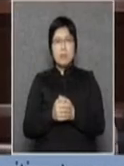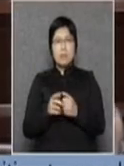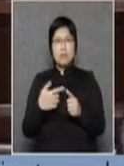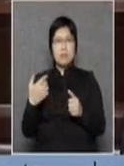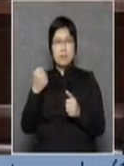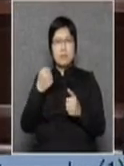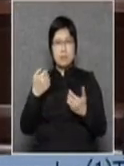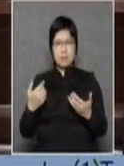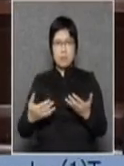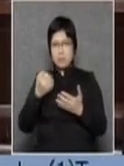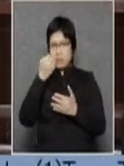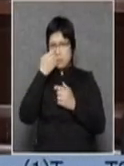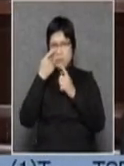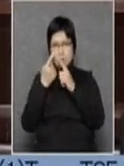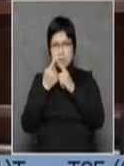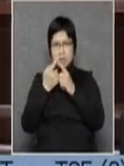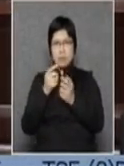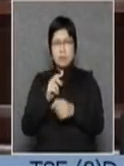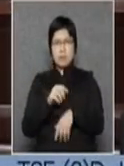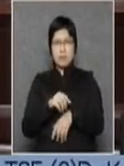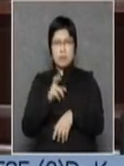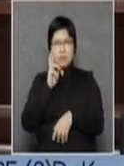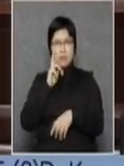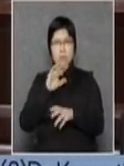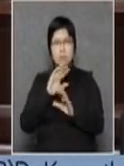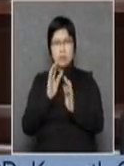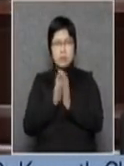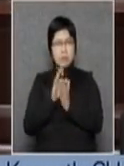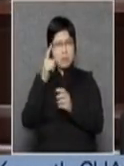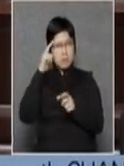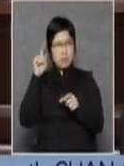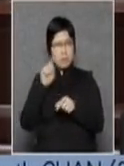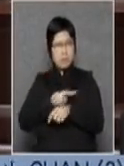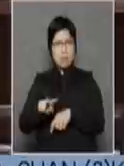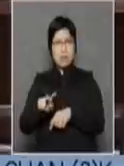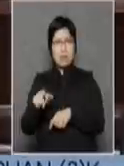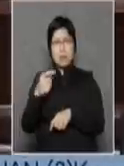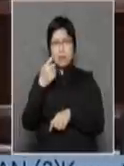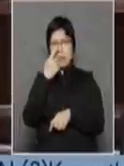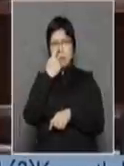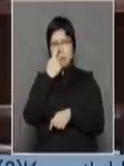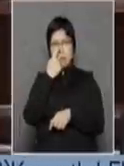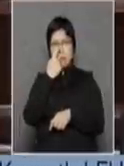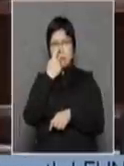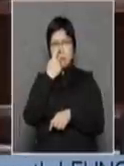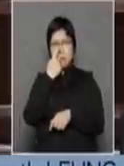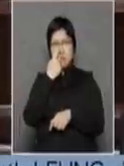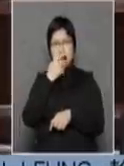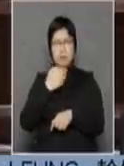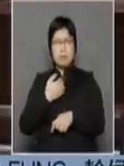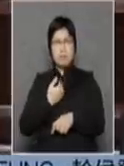现在香港人呢就几乎全部都有个共识的，就是梁振英呢都是缺乏诚信